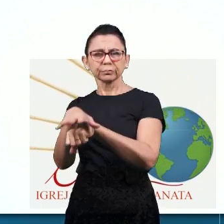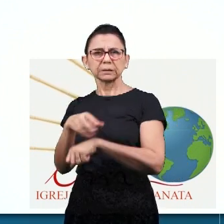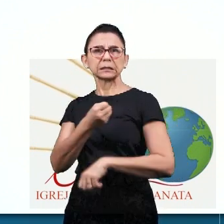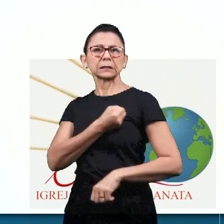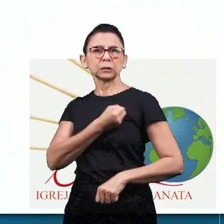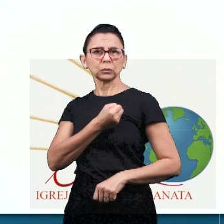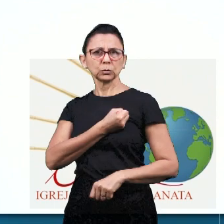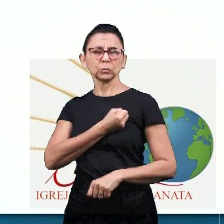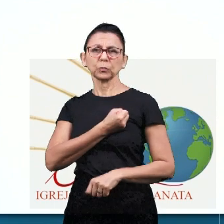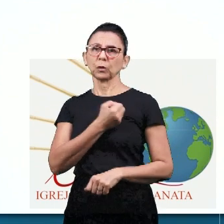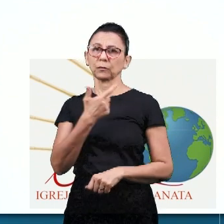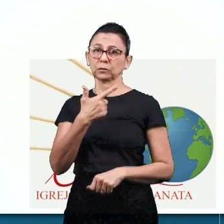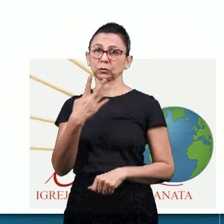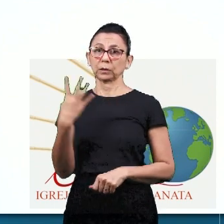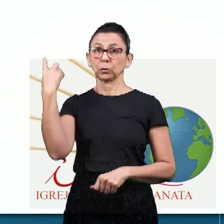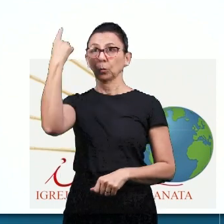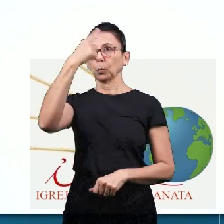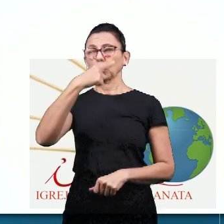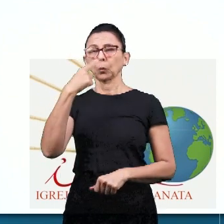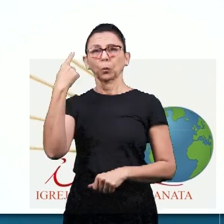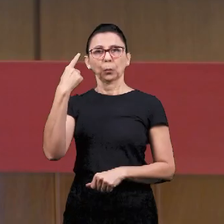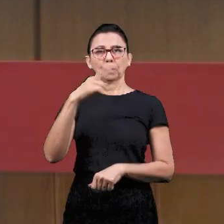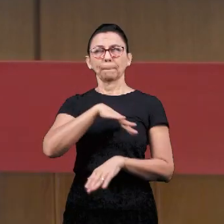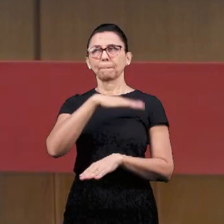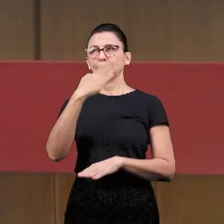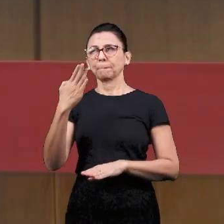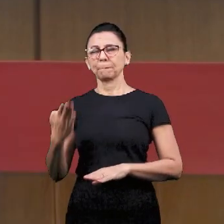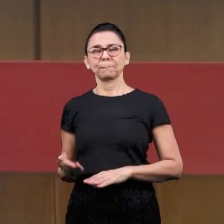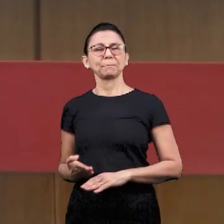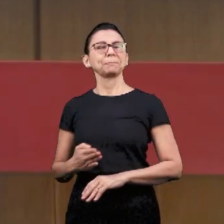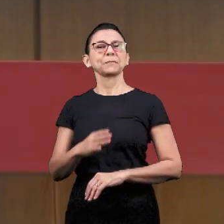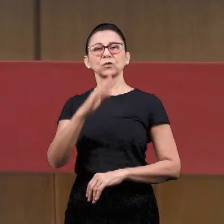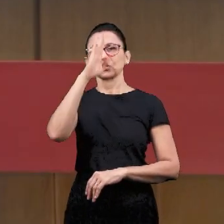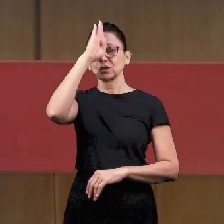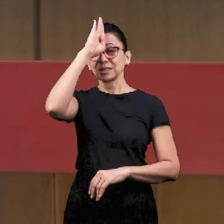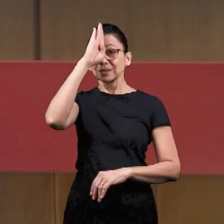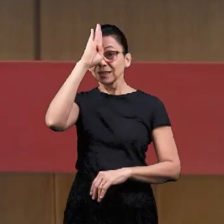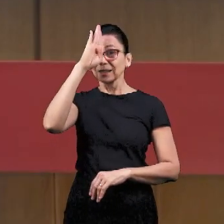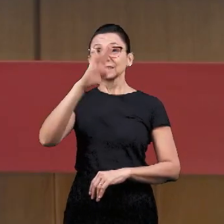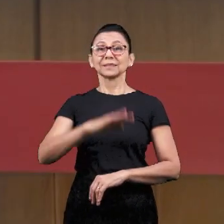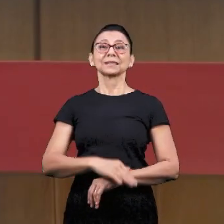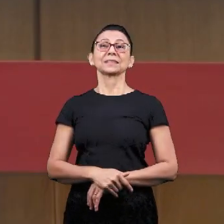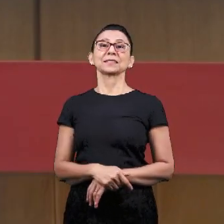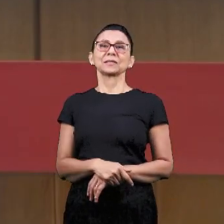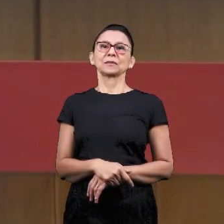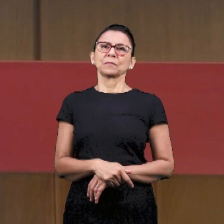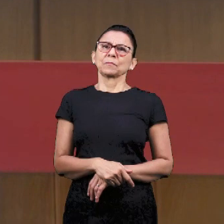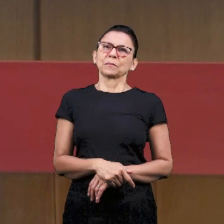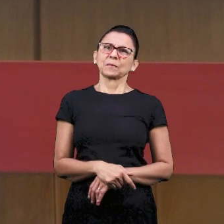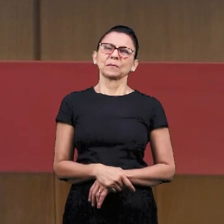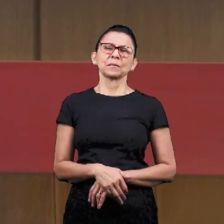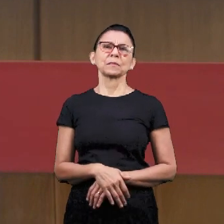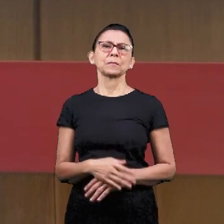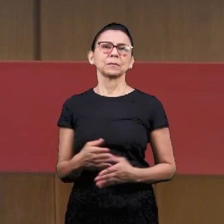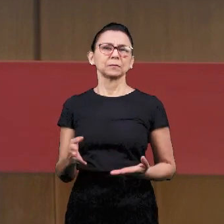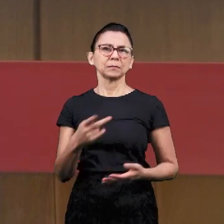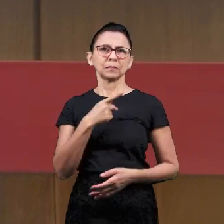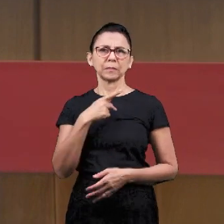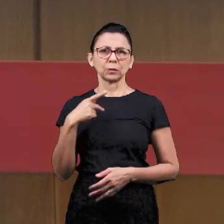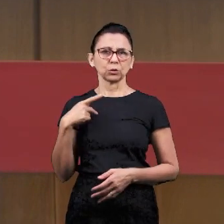la personne pourra appeler 24 heures par jour, gratuitement, et quelqu'un, un frère, un